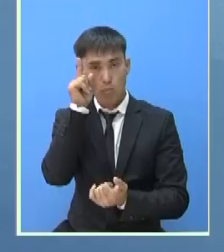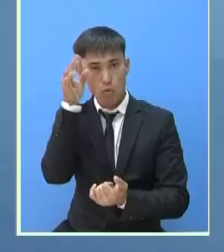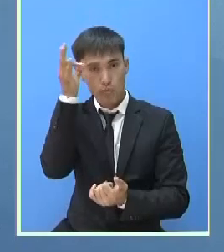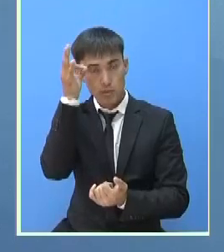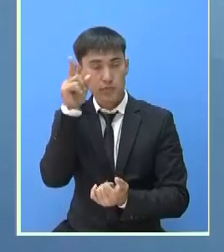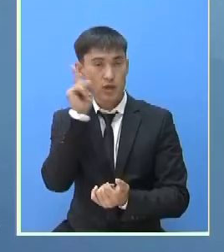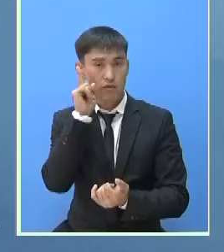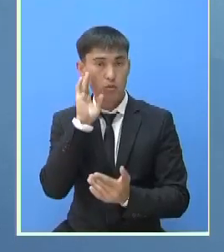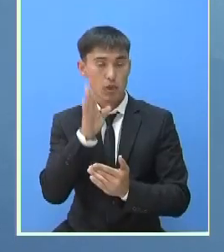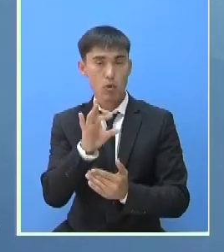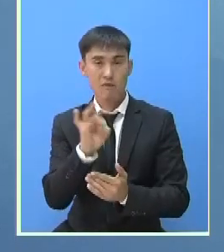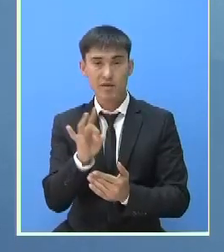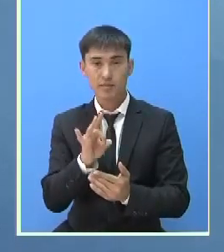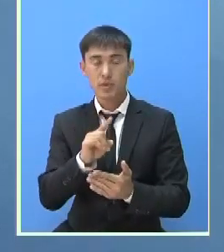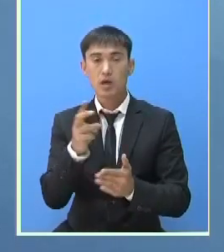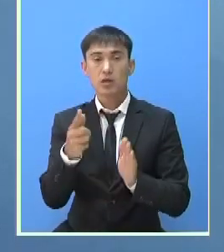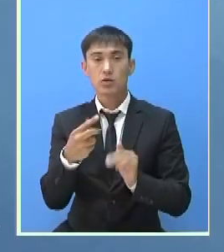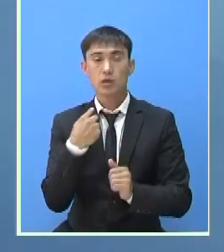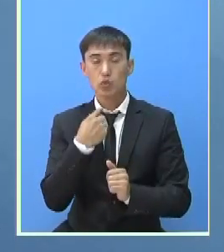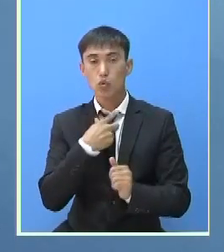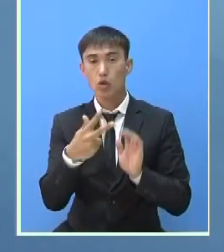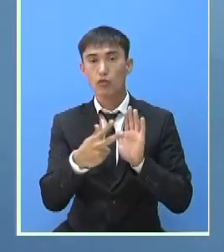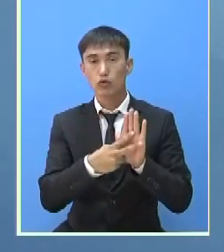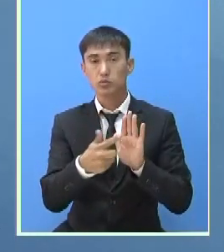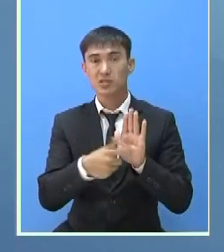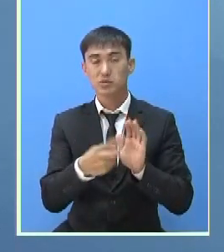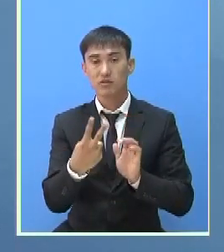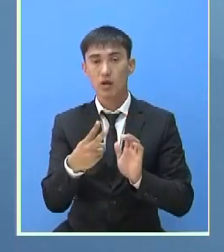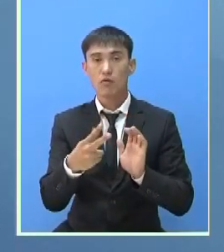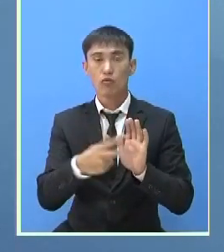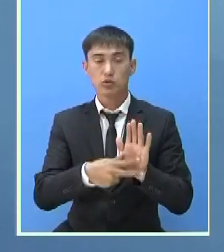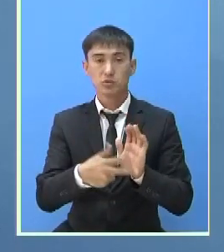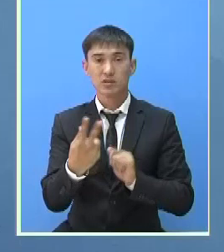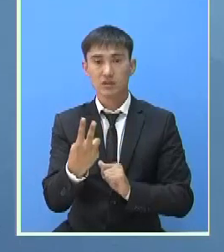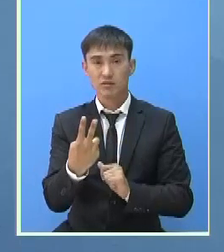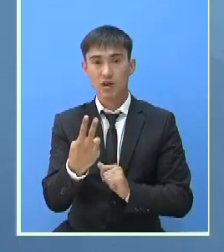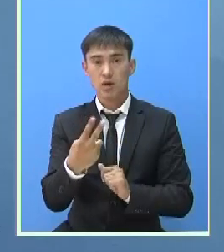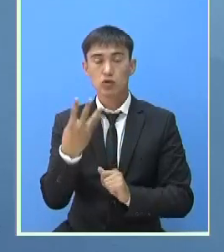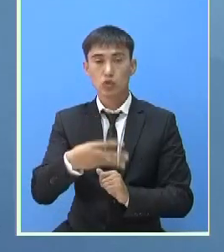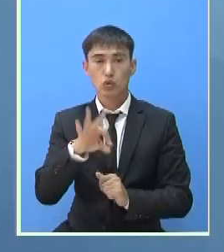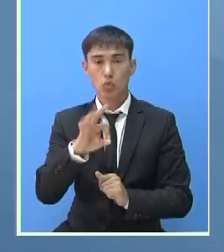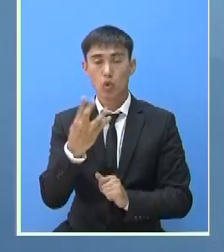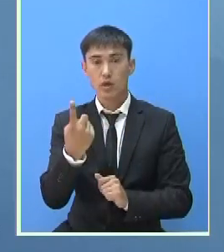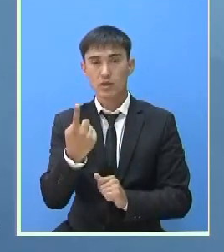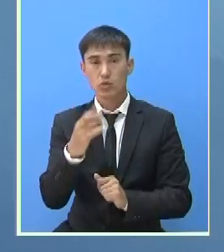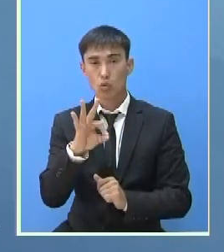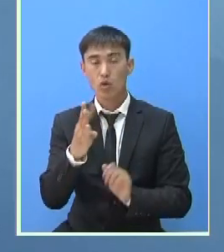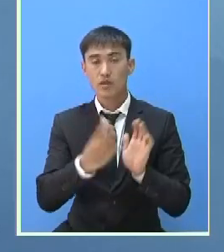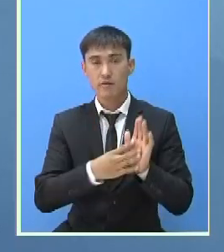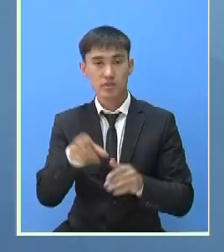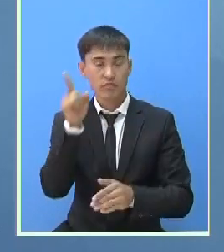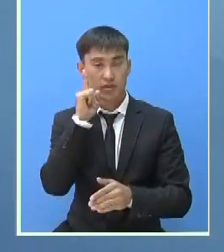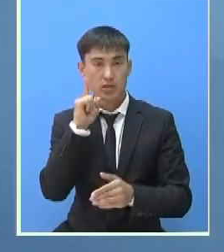эфира. Код города Талдыкурган 87282. Собственно говоря, сам номер телефона в городе Талдыкурган 400109. Звоните,